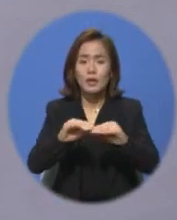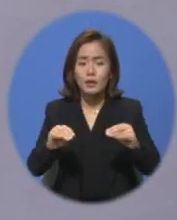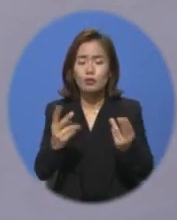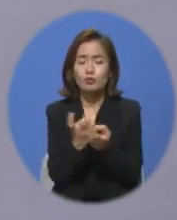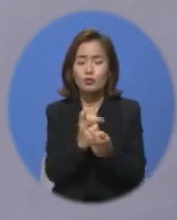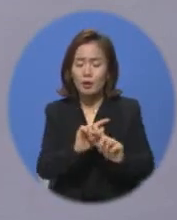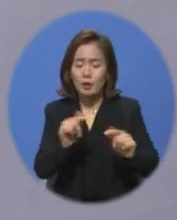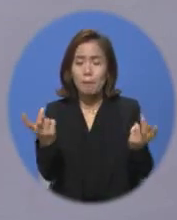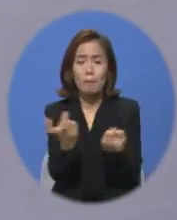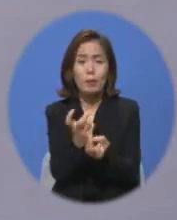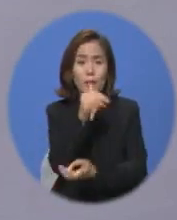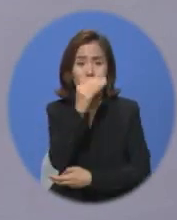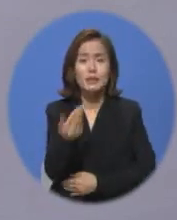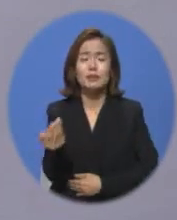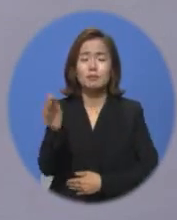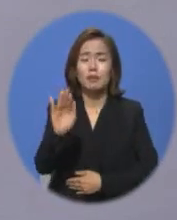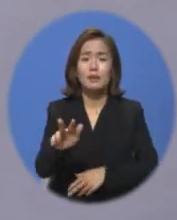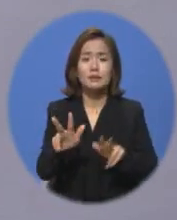방법은다양할수있지만,